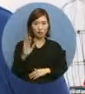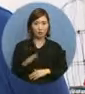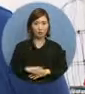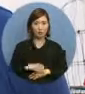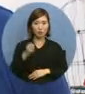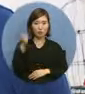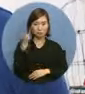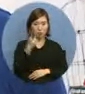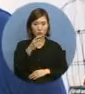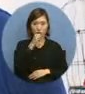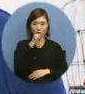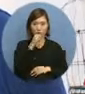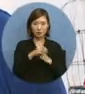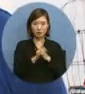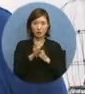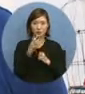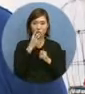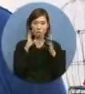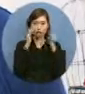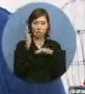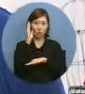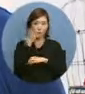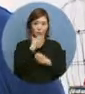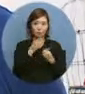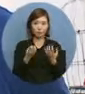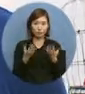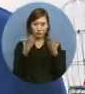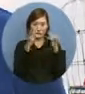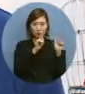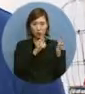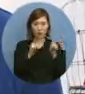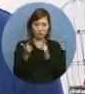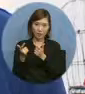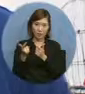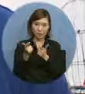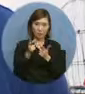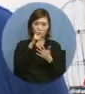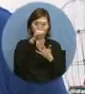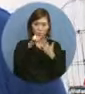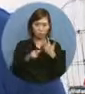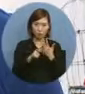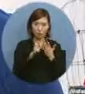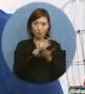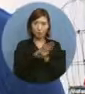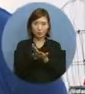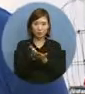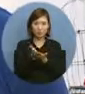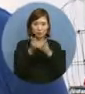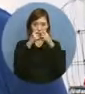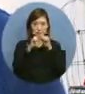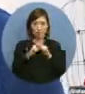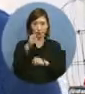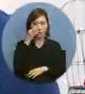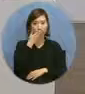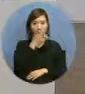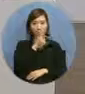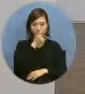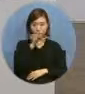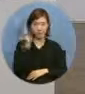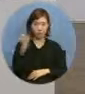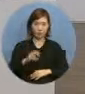또 다시 있을 서울동화축제의 여러 가지 컨텐츠를 좀더 구체적으로 보여주는 자리가 될것